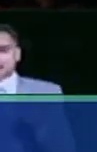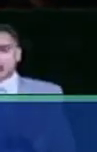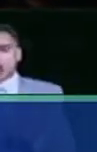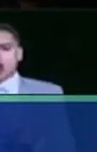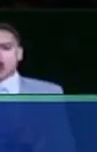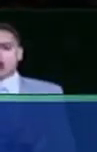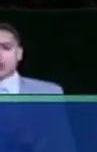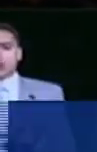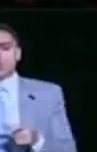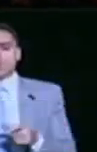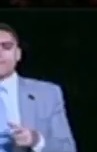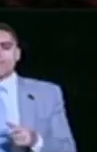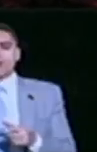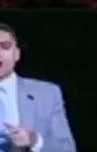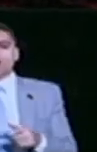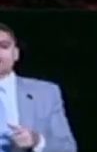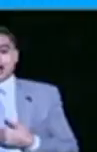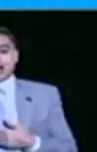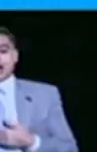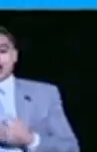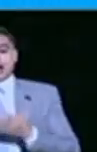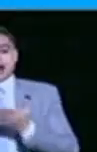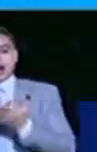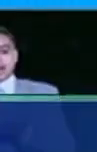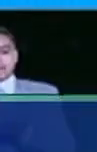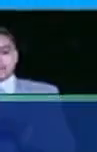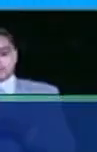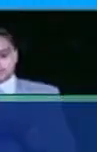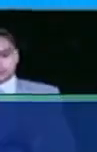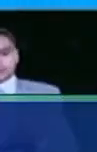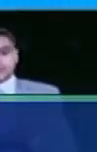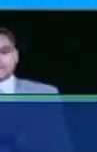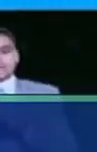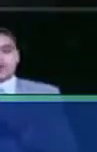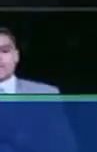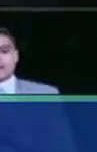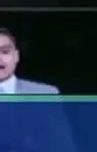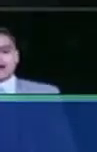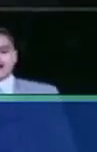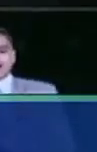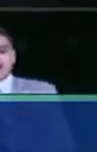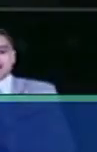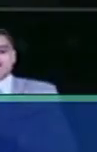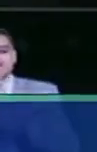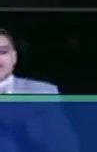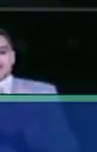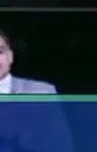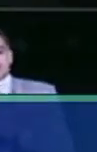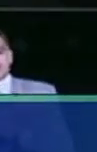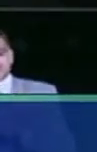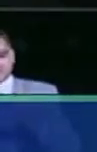وبنستأذن حضرتك بإشارة البدء لانطلاق تنفيذ مبادرتنا كتف في كتف.